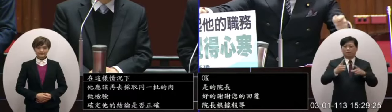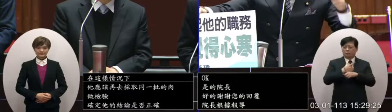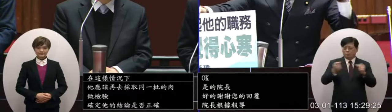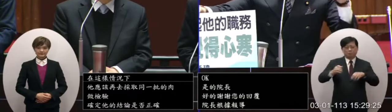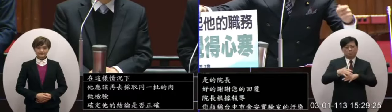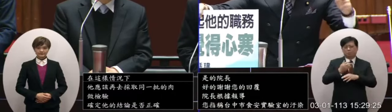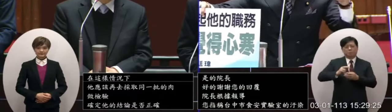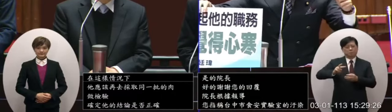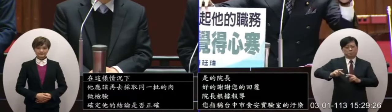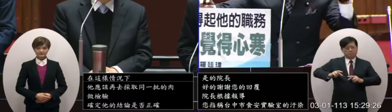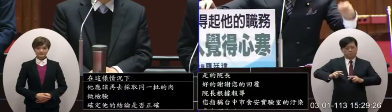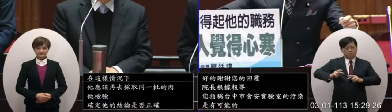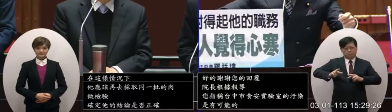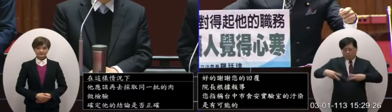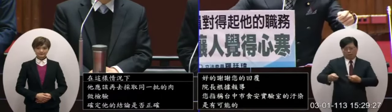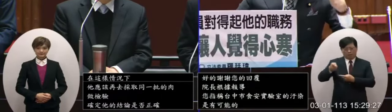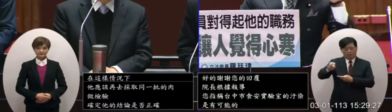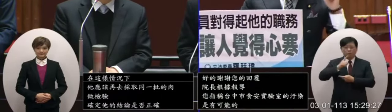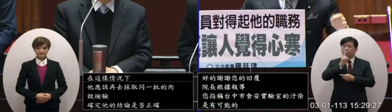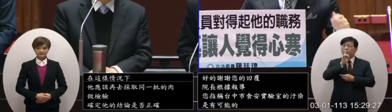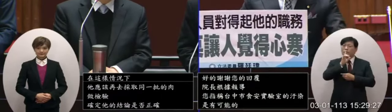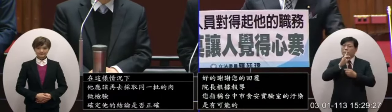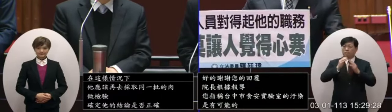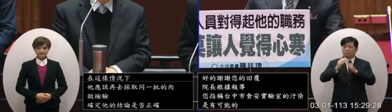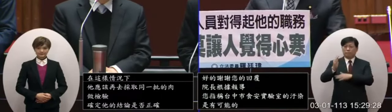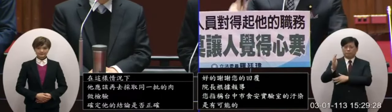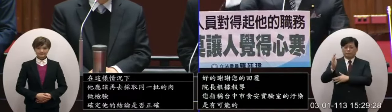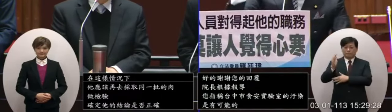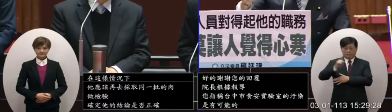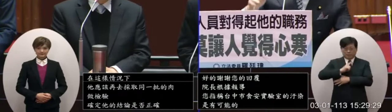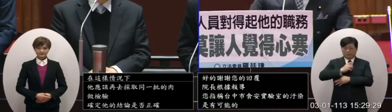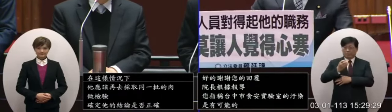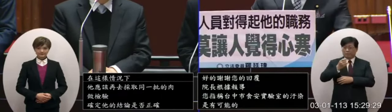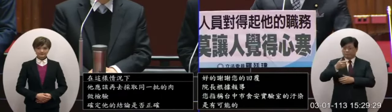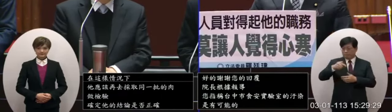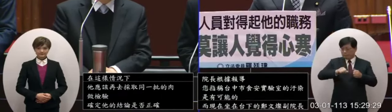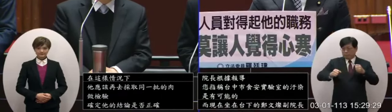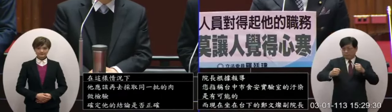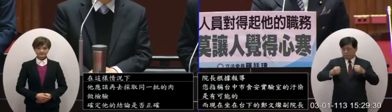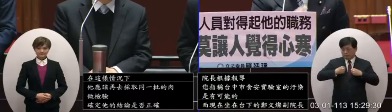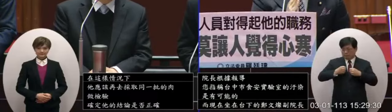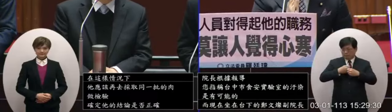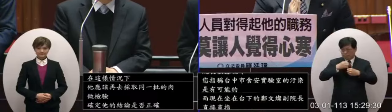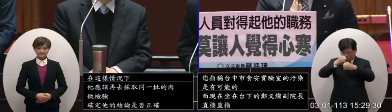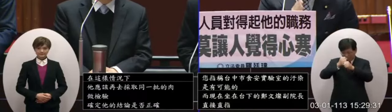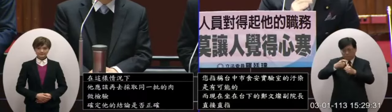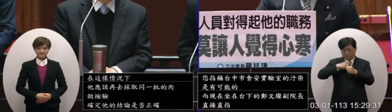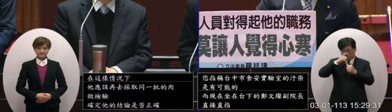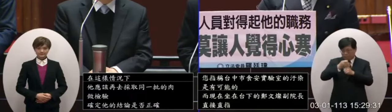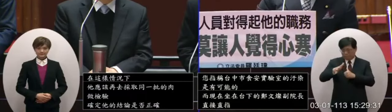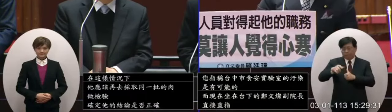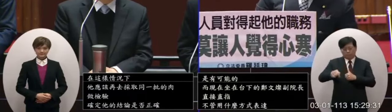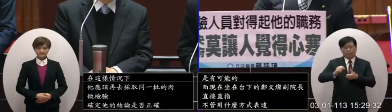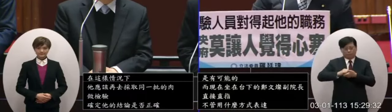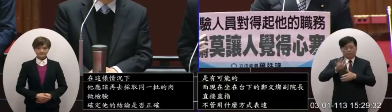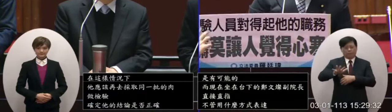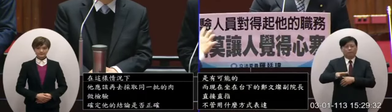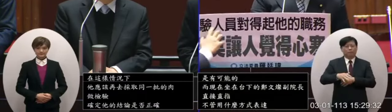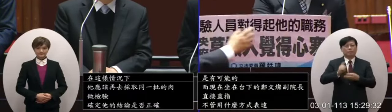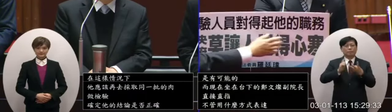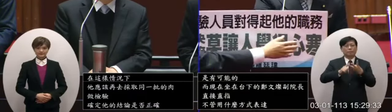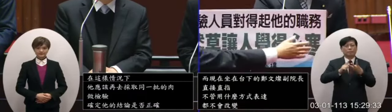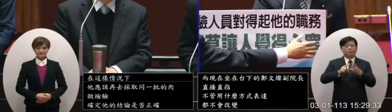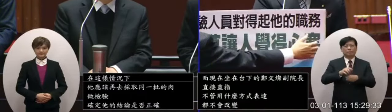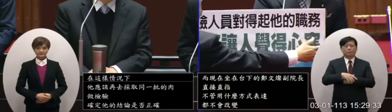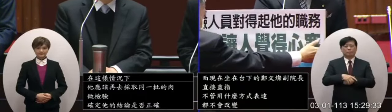不会改变台中市实验室污染的这个事实。第三，我